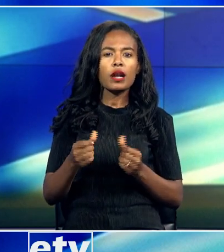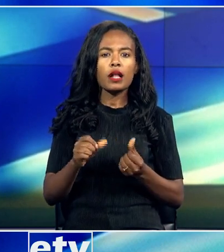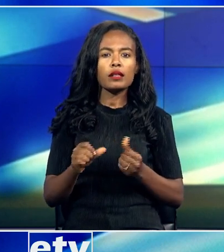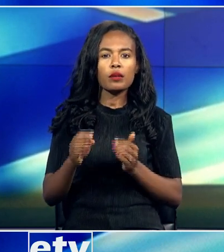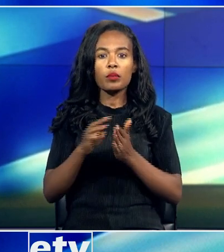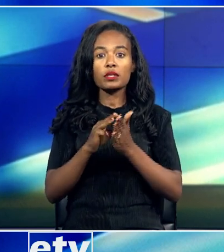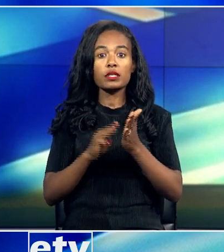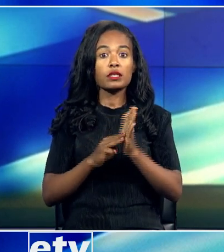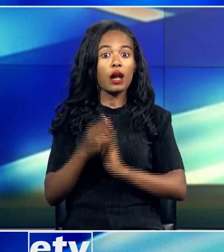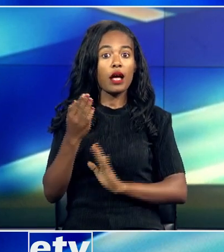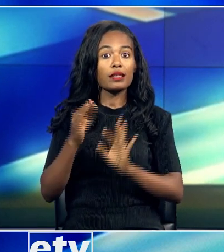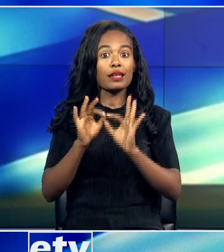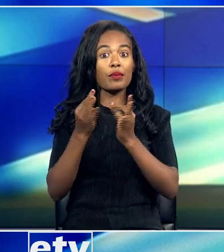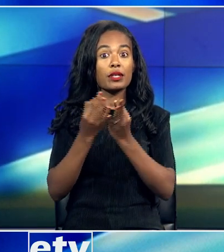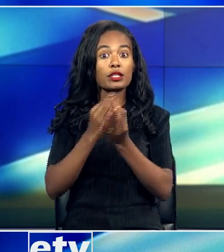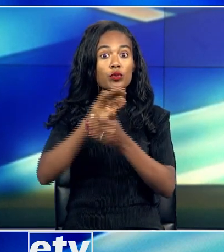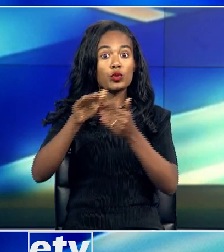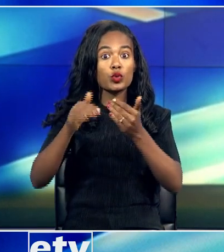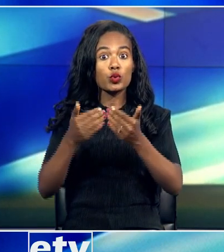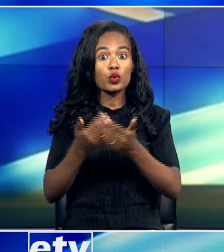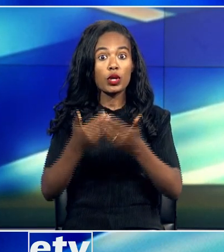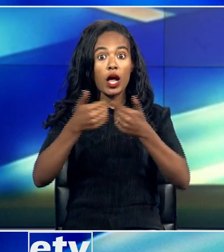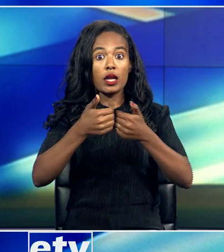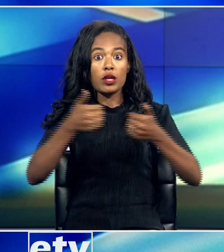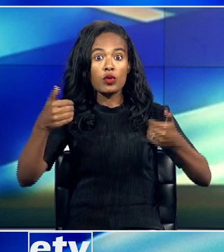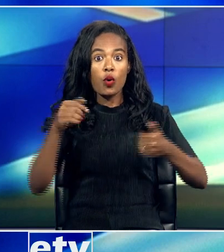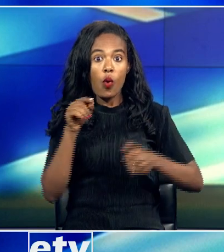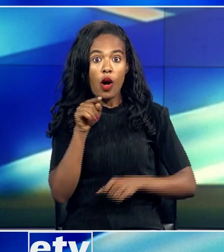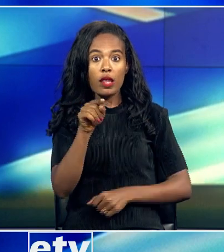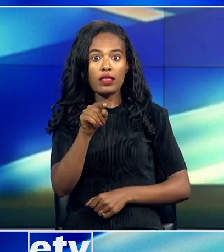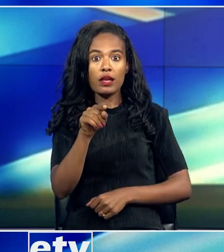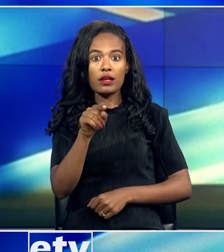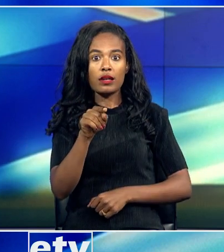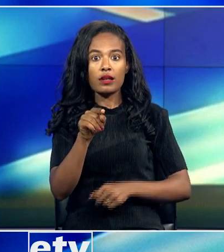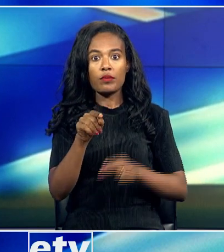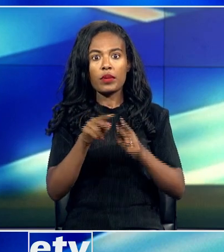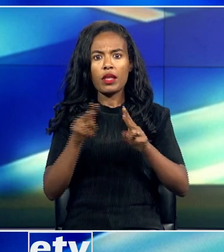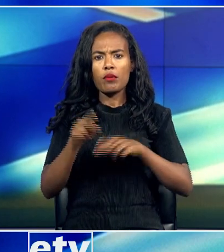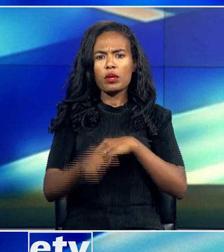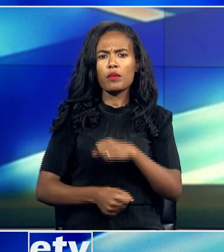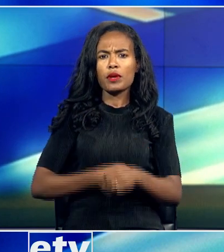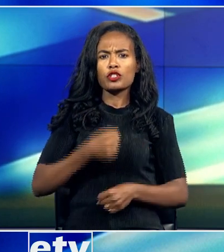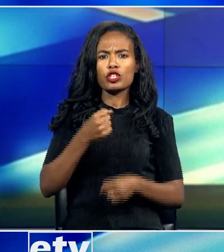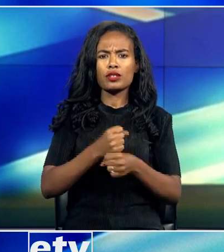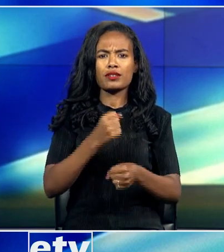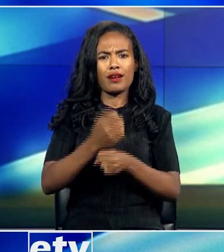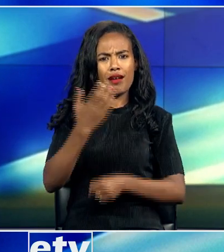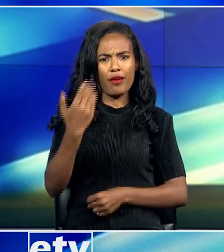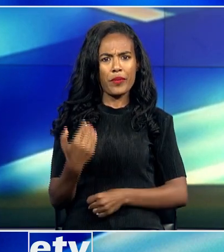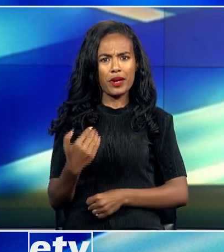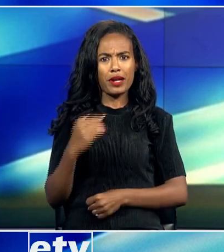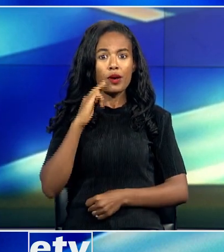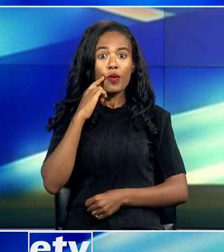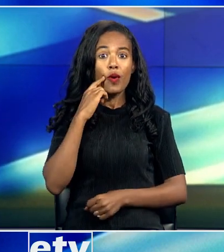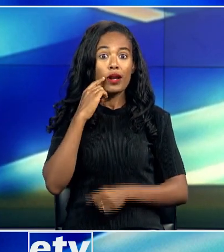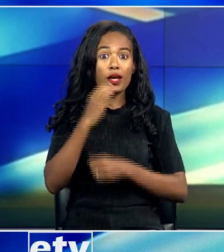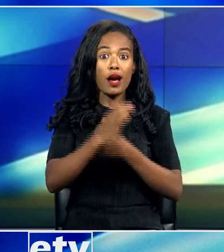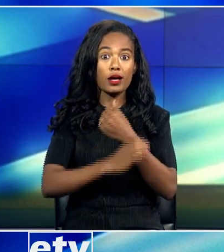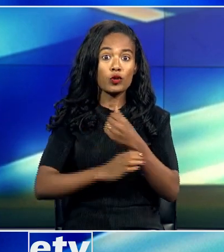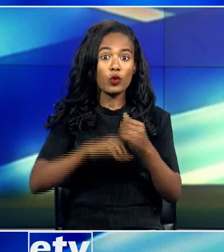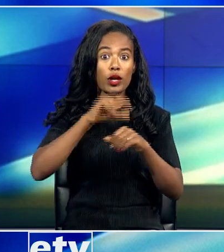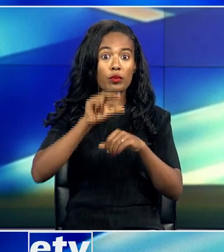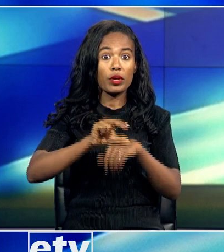ስርዓት ከቤተሰቦች ሁላ ነጥሎ አንተን እጅግ በጣም የሚያስጨንቅ ስርዓት ነበር። እንኳን አይደለም የሀገሪቷን